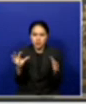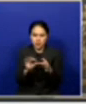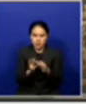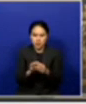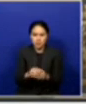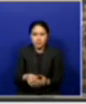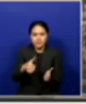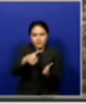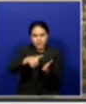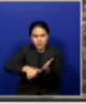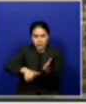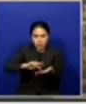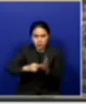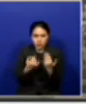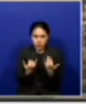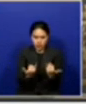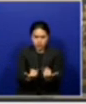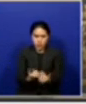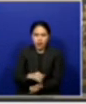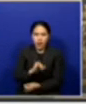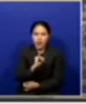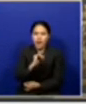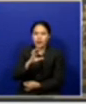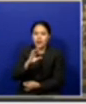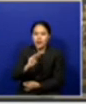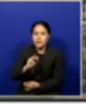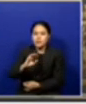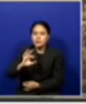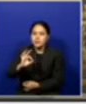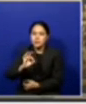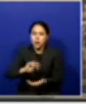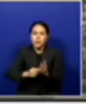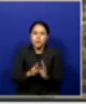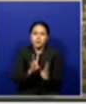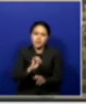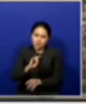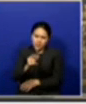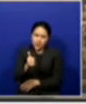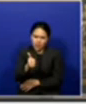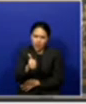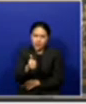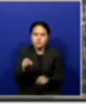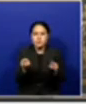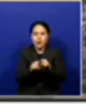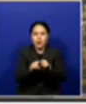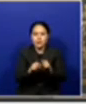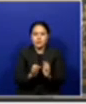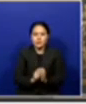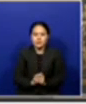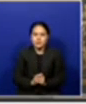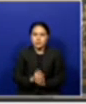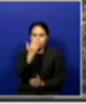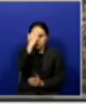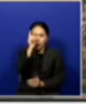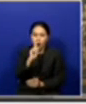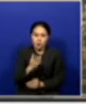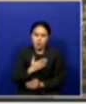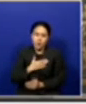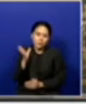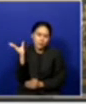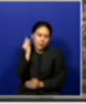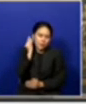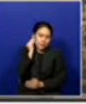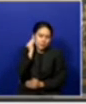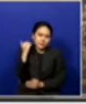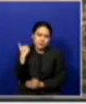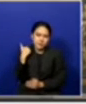กว่า IMF ยัง77เลยของ GDP เมืองไทยก็77ได้คอยดูครับเพราะว่าผมฟังท่านผอ.บ